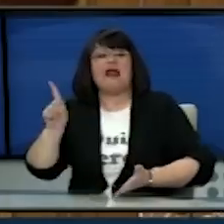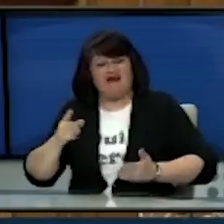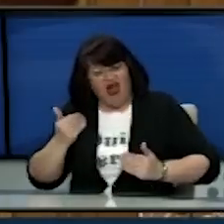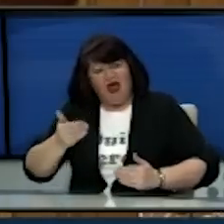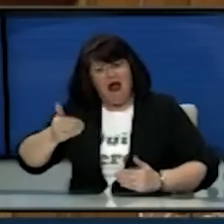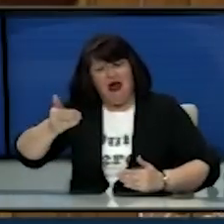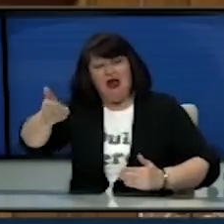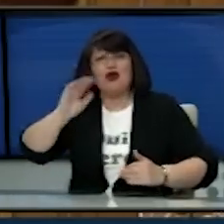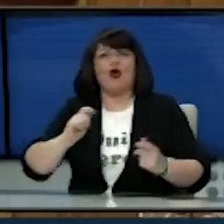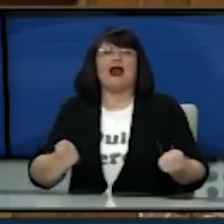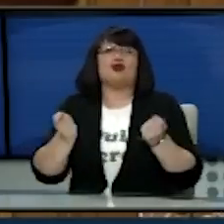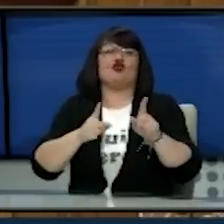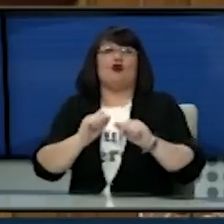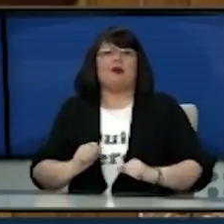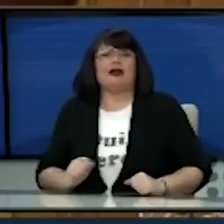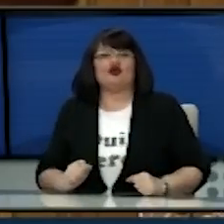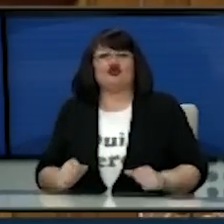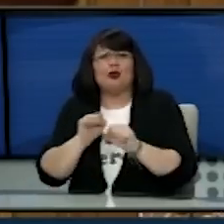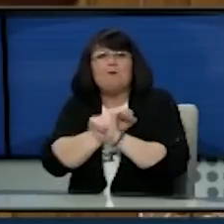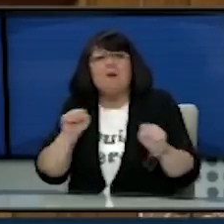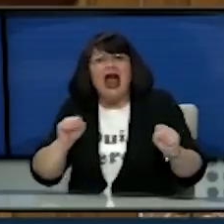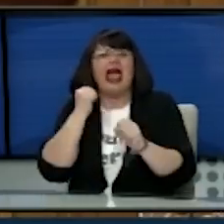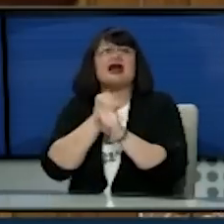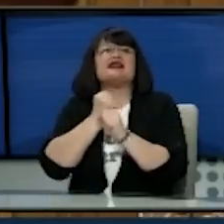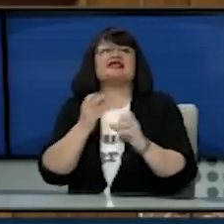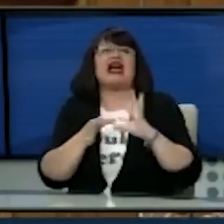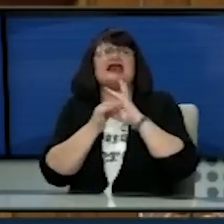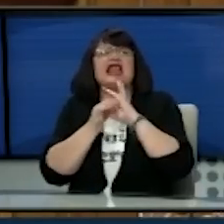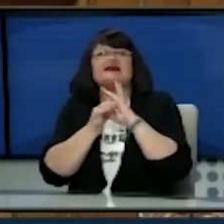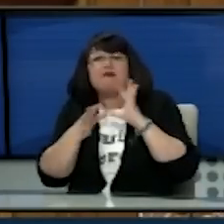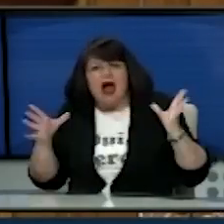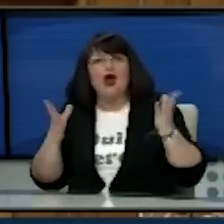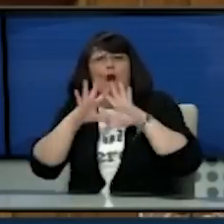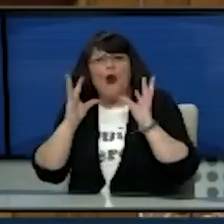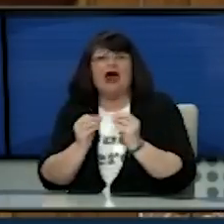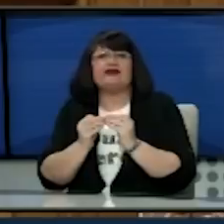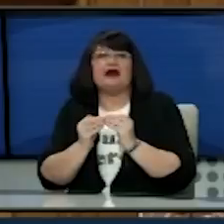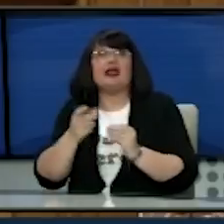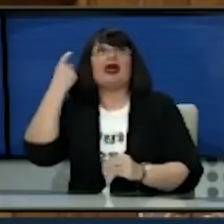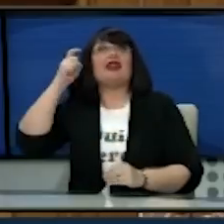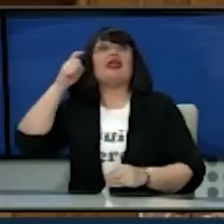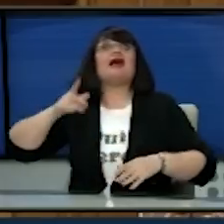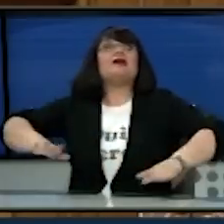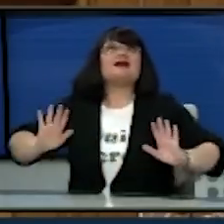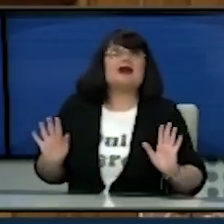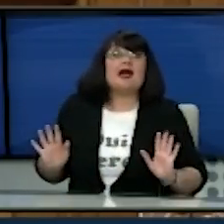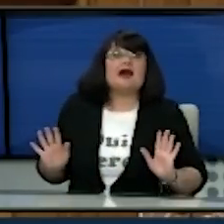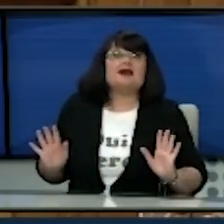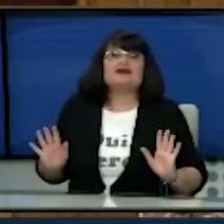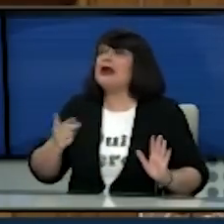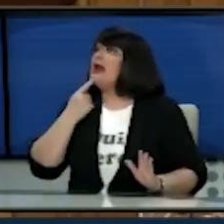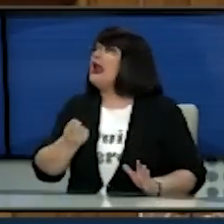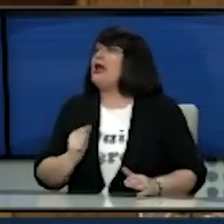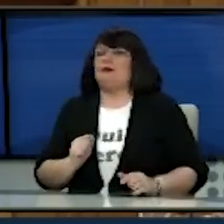τους, την πλήρη απορρίθμιση των εργασιακών σχέσεων και τόσα άλλα. Δεν τα ξέρετε αυτά? Έχουμε και λέμε